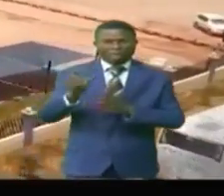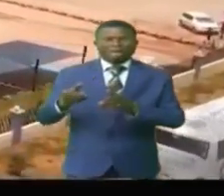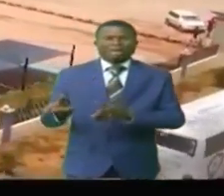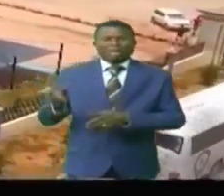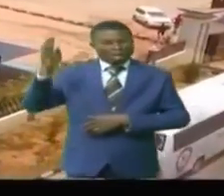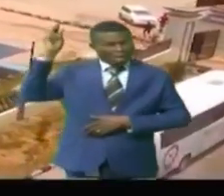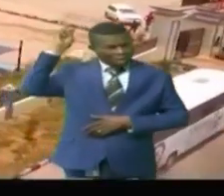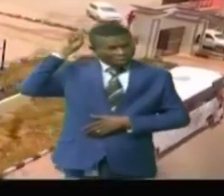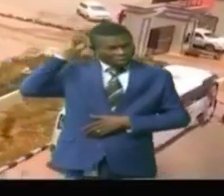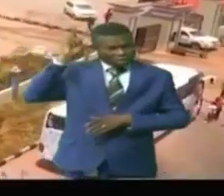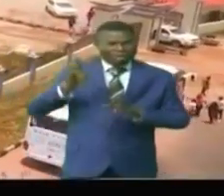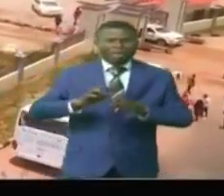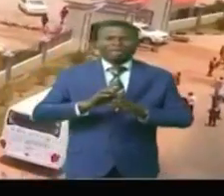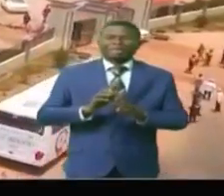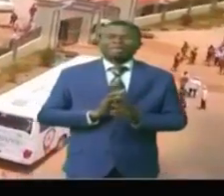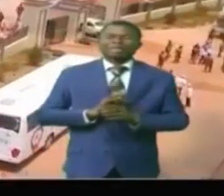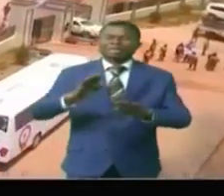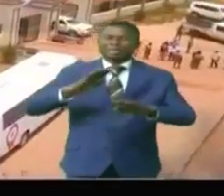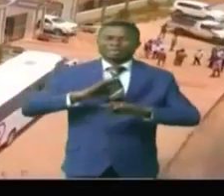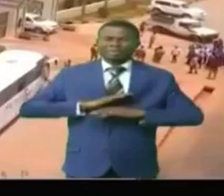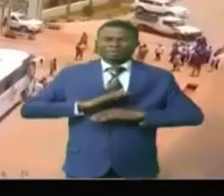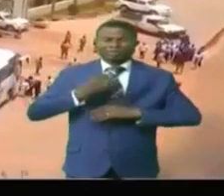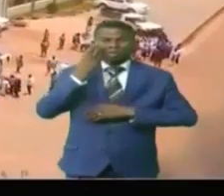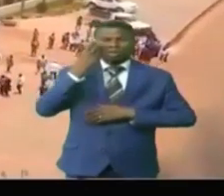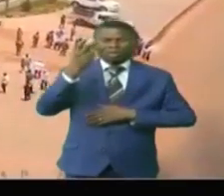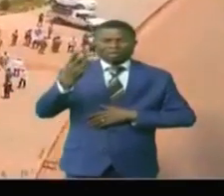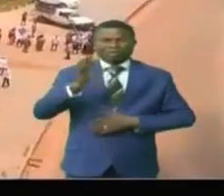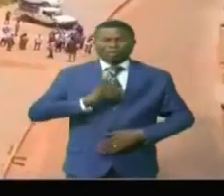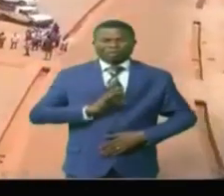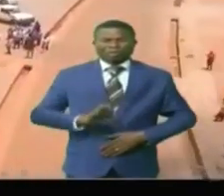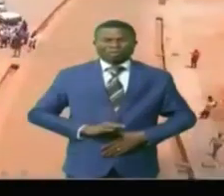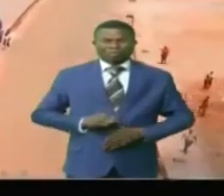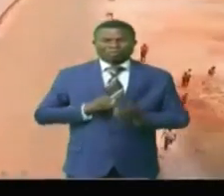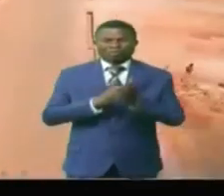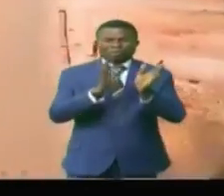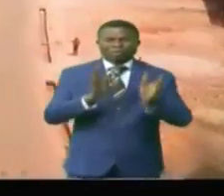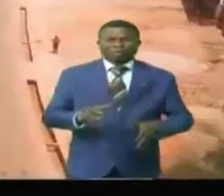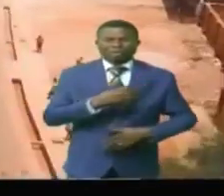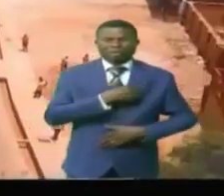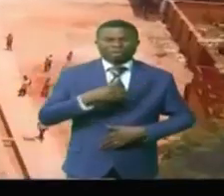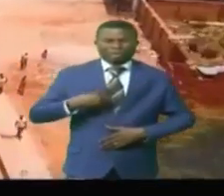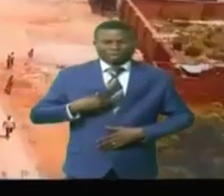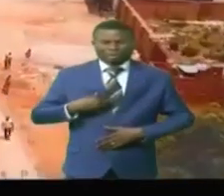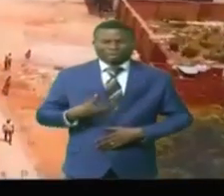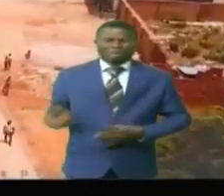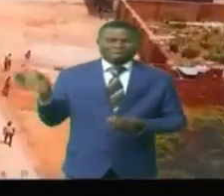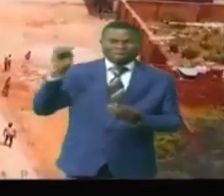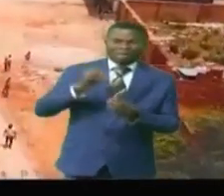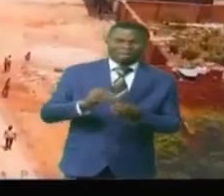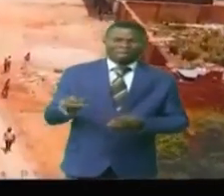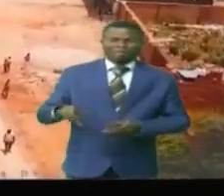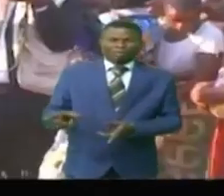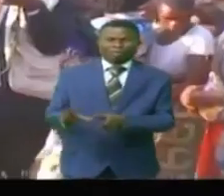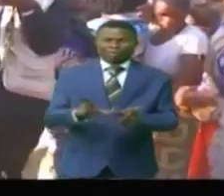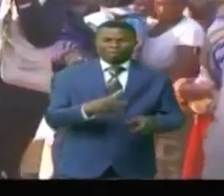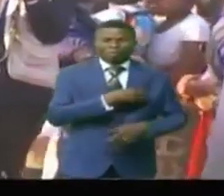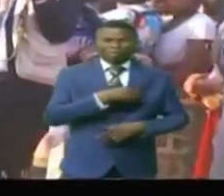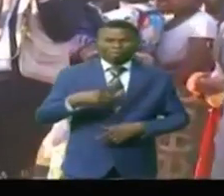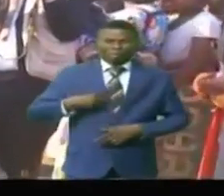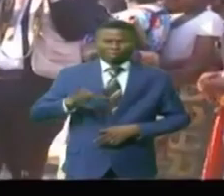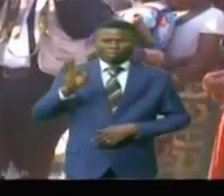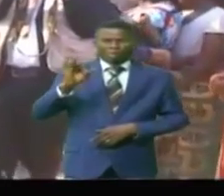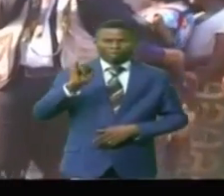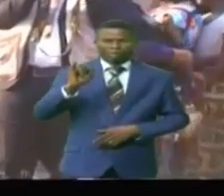qui réconforte la vision du chef de l'État sur la promotion du leadership féminin incarné dans la province du Lualaba par Madame le